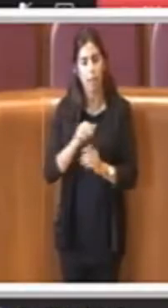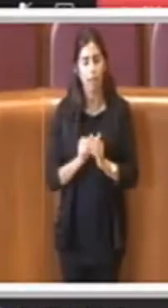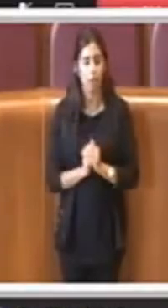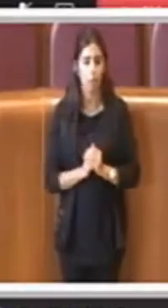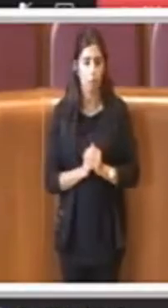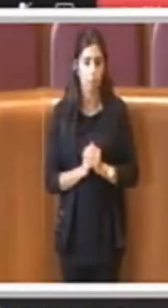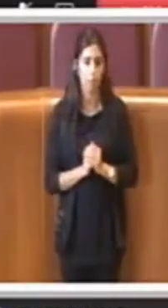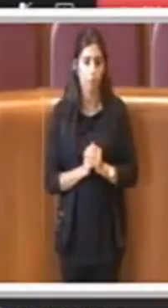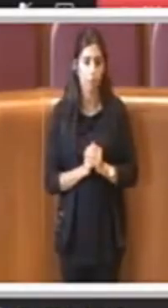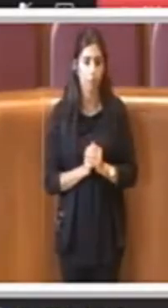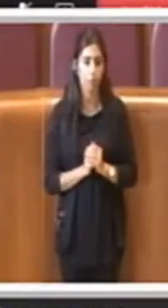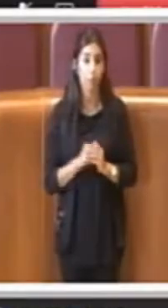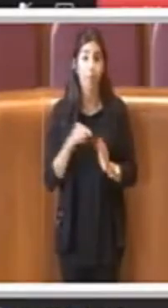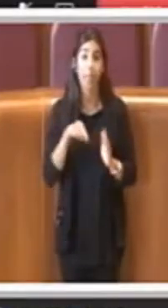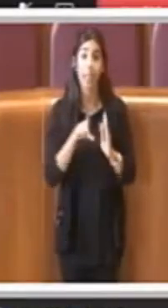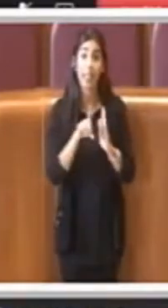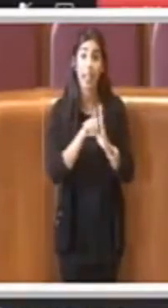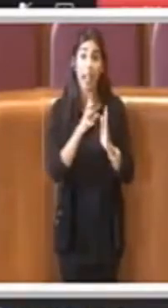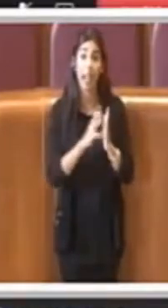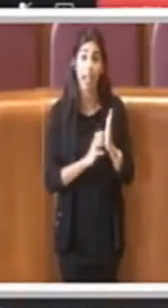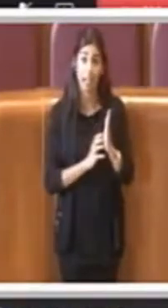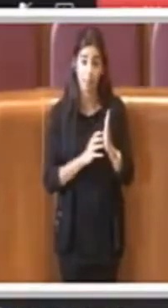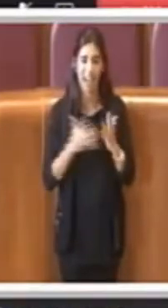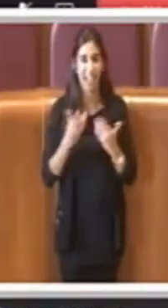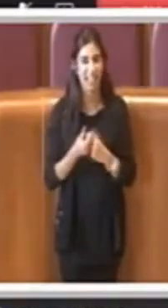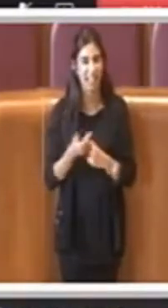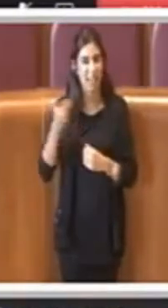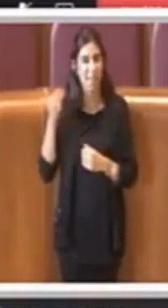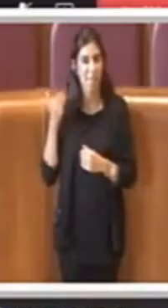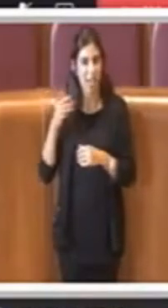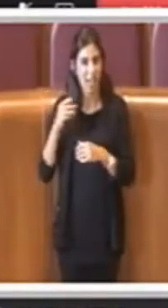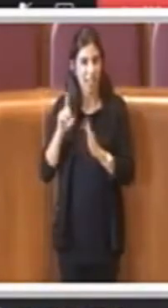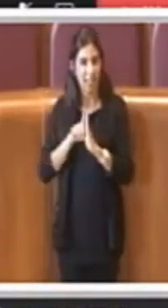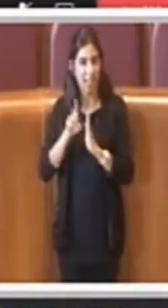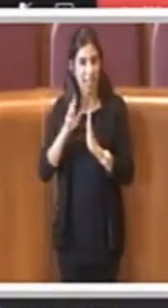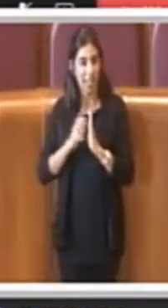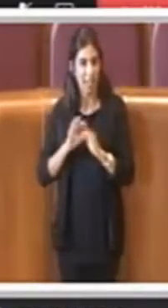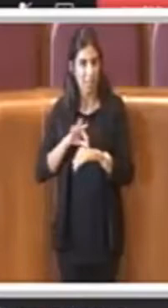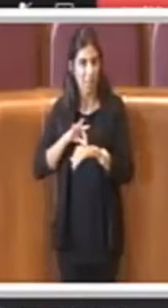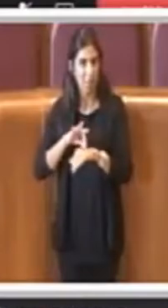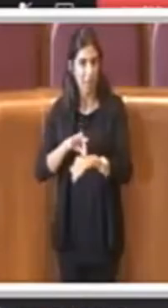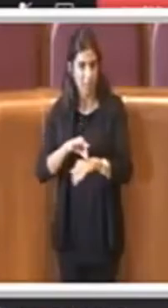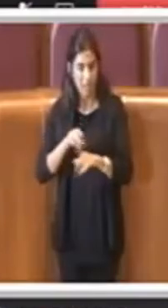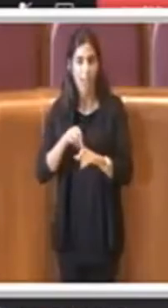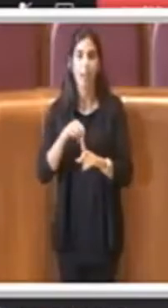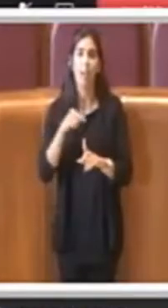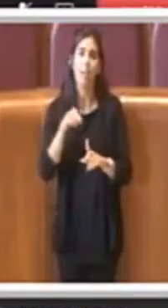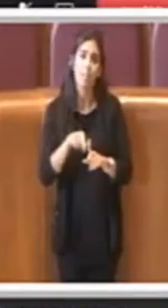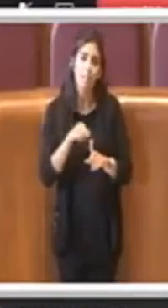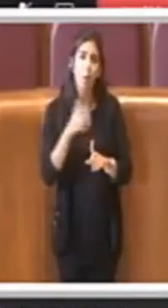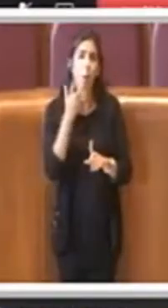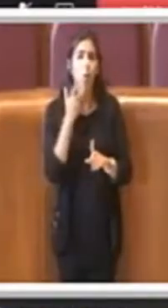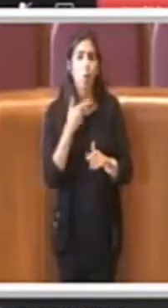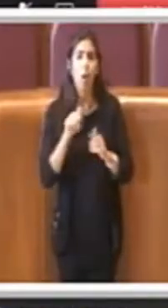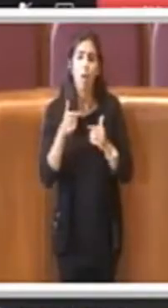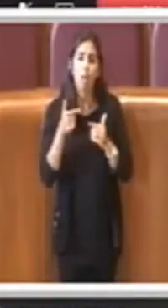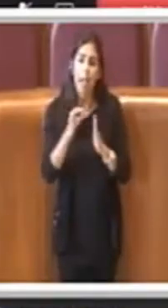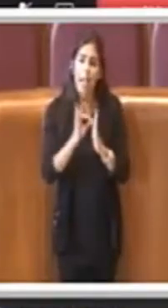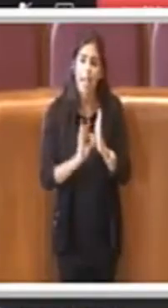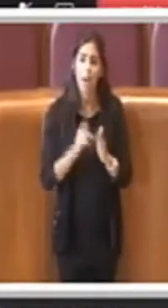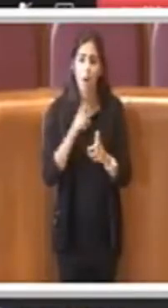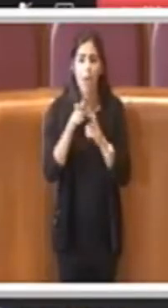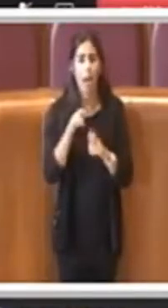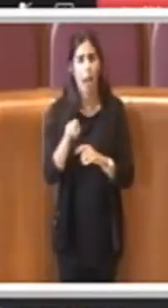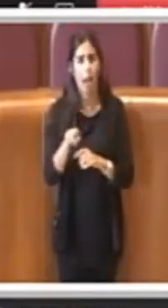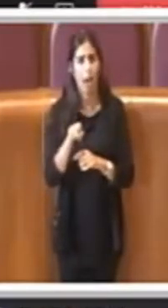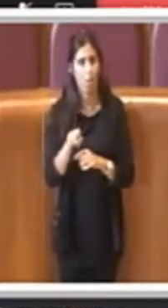delibera, prima di tutto, insieme a quella precedente, che cosa fa? Regolamenta e disciplina questo rapporto, dando ovviamente, dal nostro